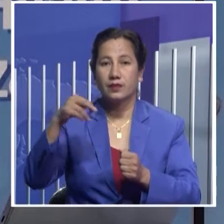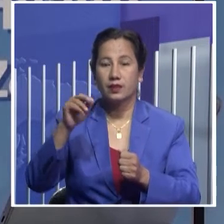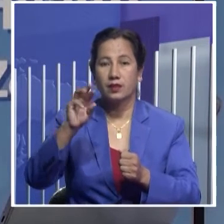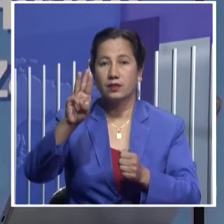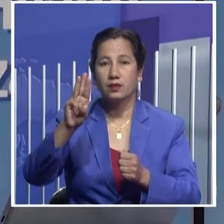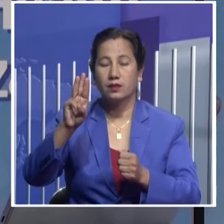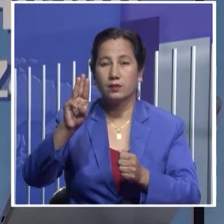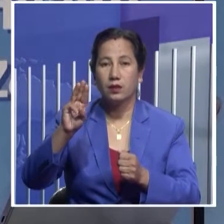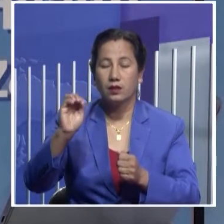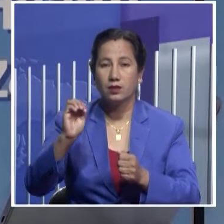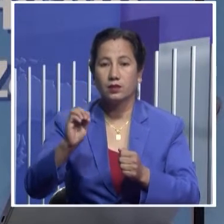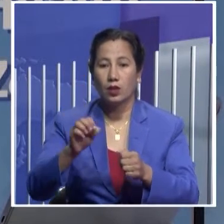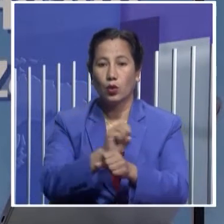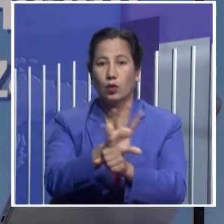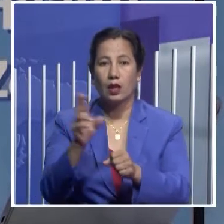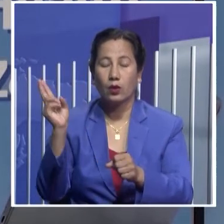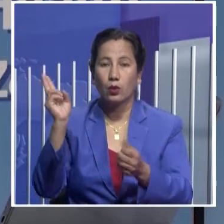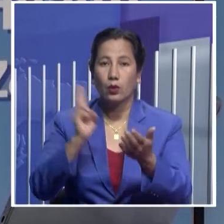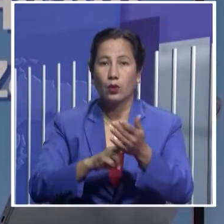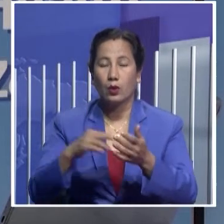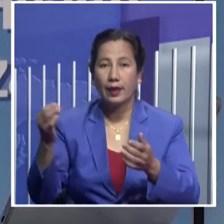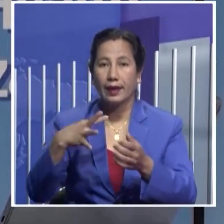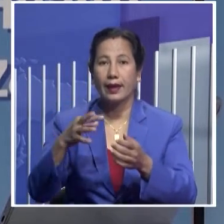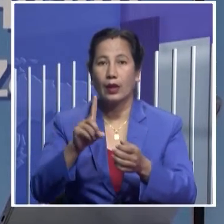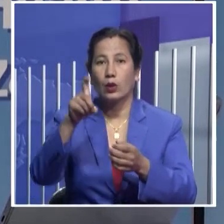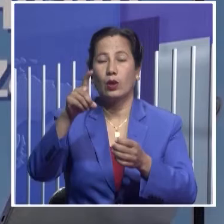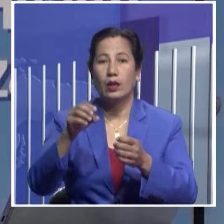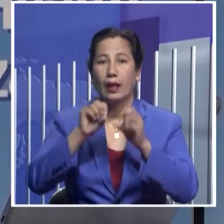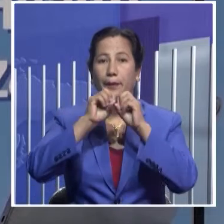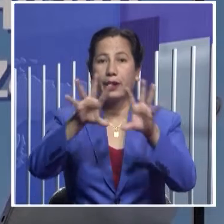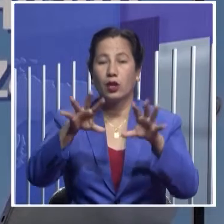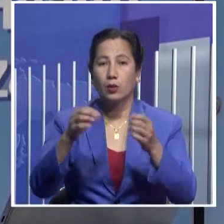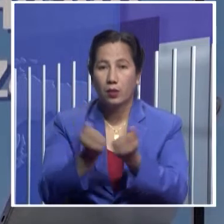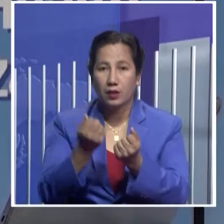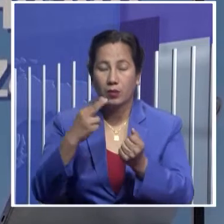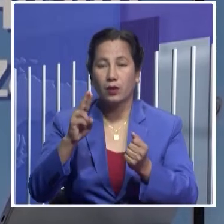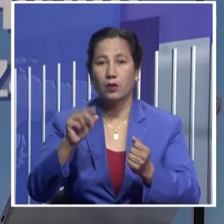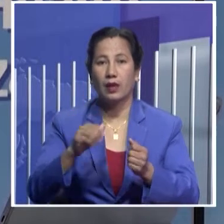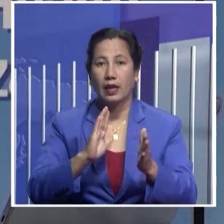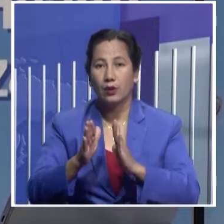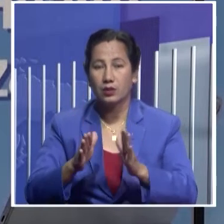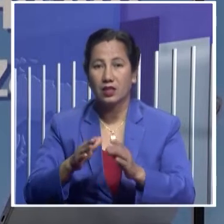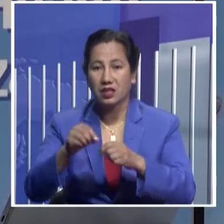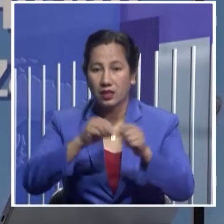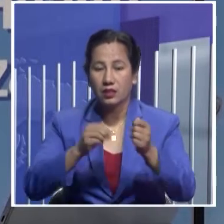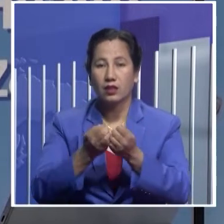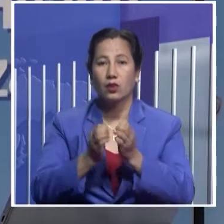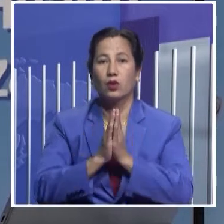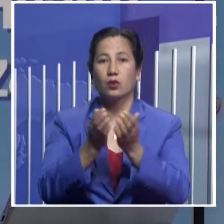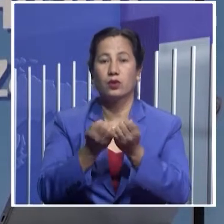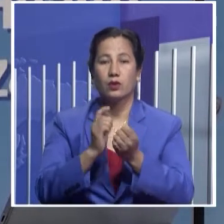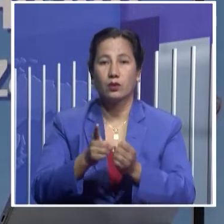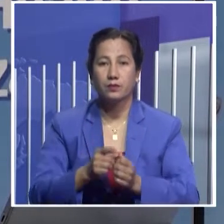बेला डब्ल्युएचओले कोरोनाको नयाँ भेरिएन्ट ओमिक्रोन फैलिरहेको भन्दै छुट्टीका बेला तय भएका योजना रद्द गर्न अनुरोध गरेको